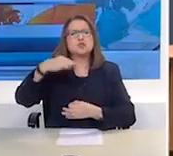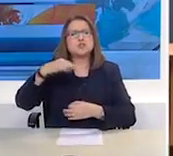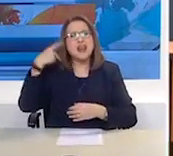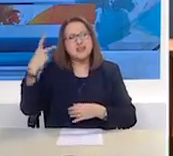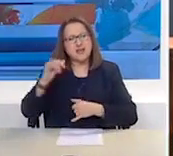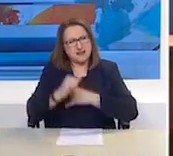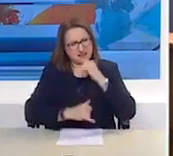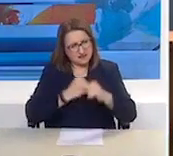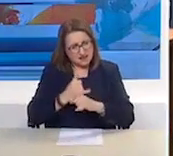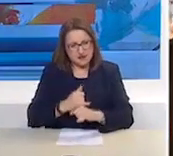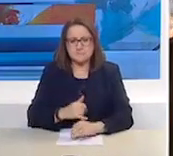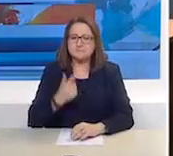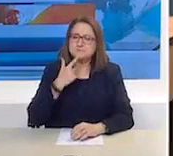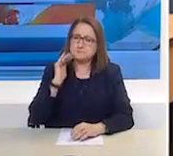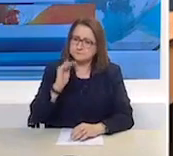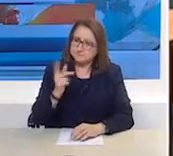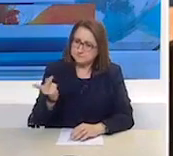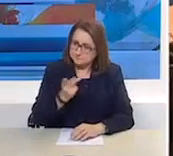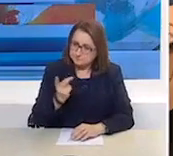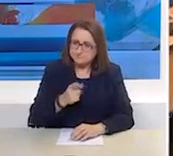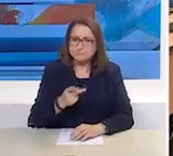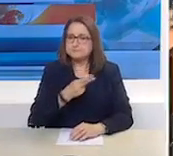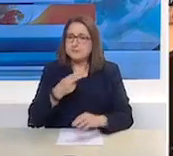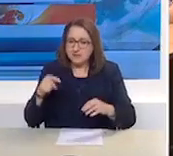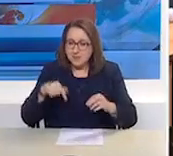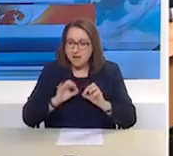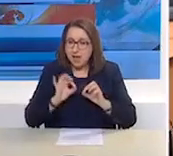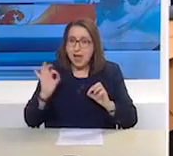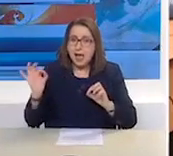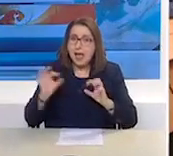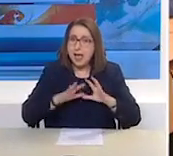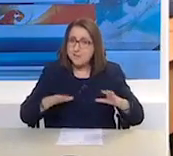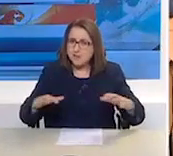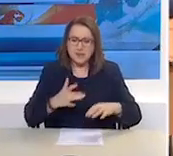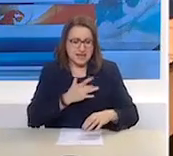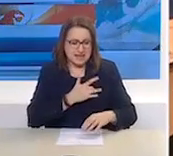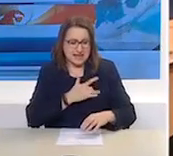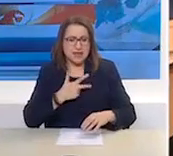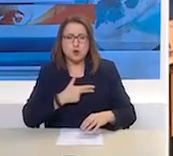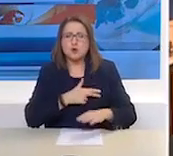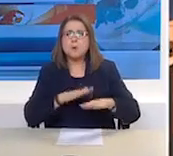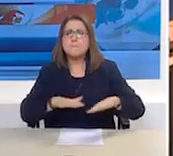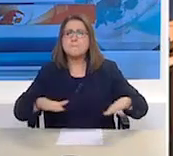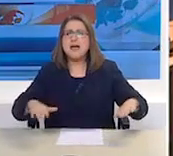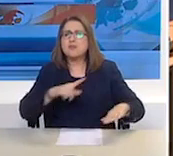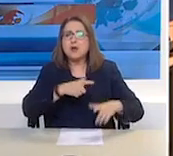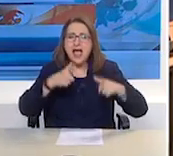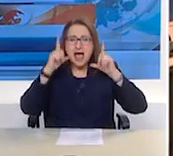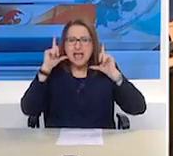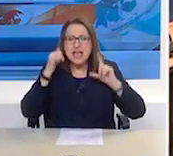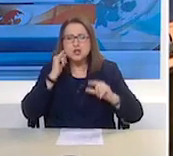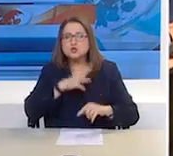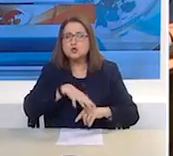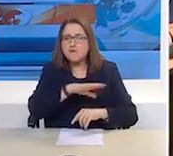και κύριε Κοντοζαμάνη, στο πλαίσιο αντιμετώπισης της επιδημίας, το καρδιοχειρουργικό του νοσοκομείου Παίδων Αγία Σοφία μετατράπηκε σε